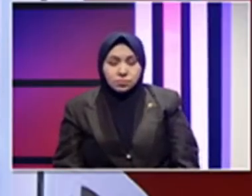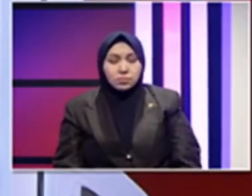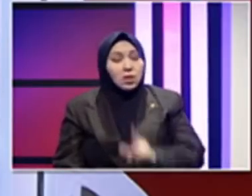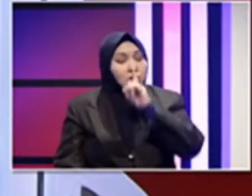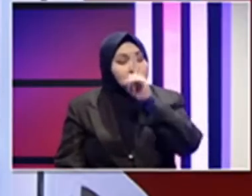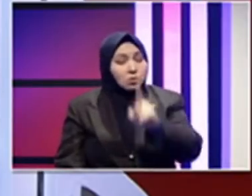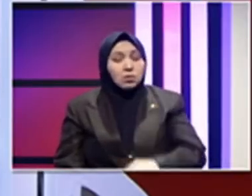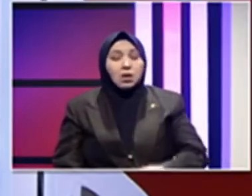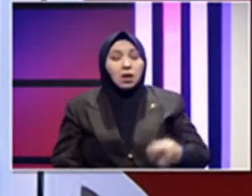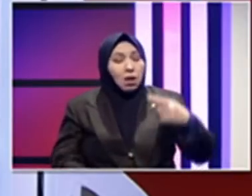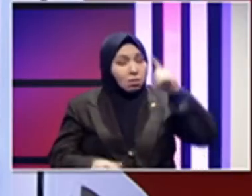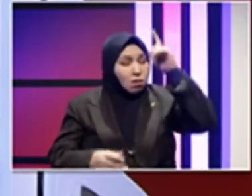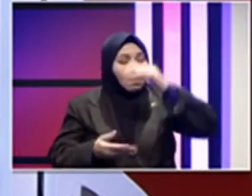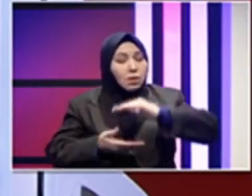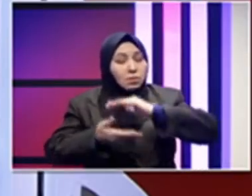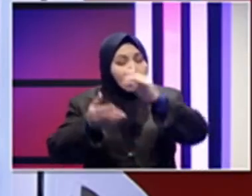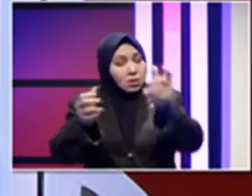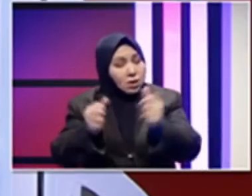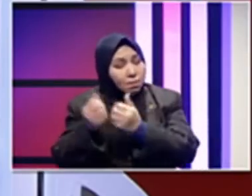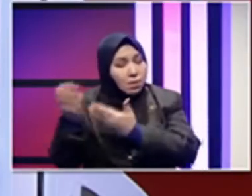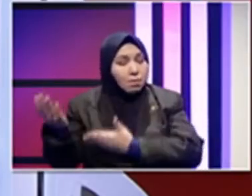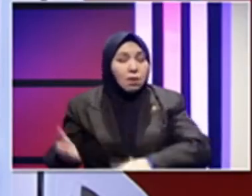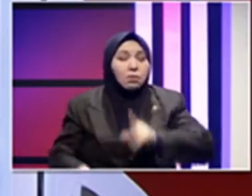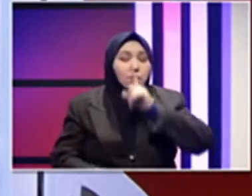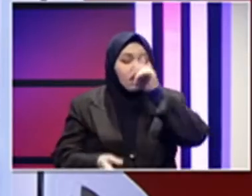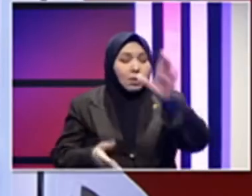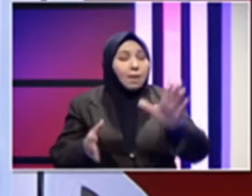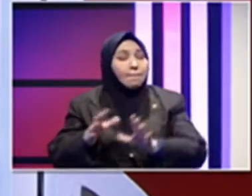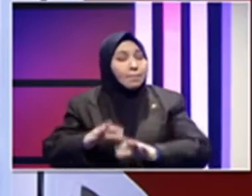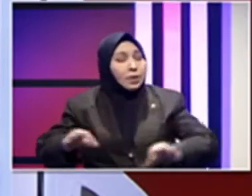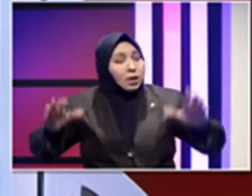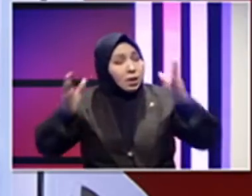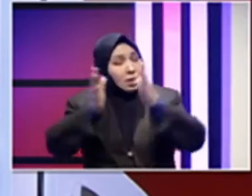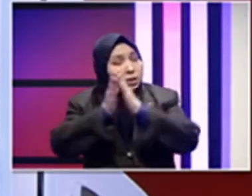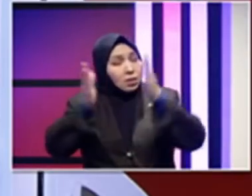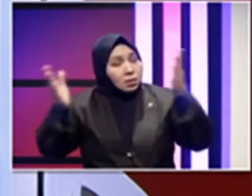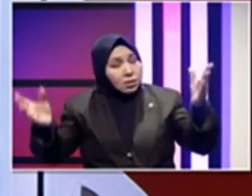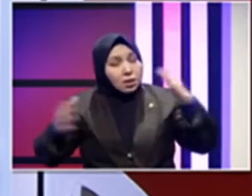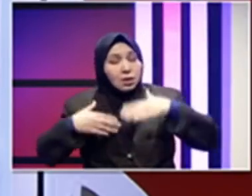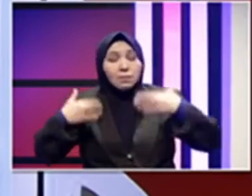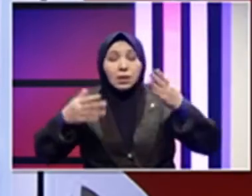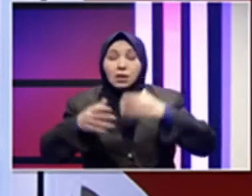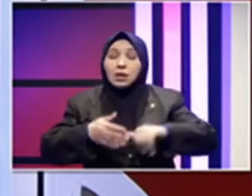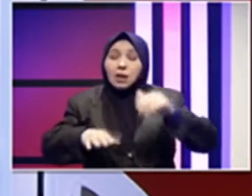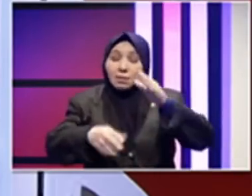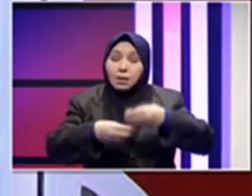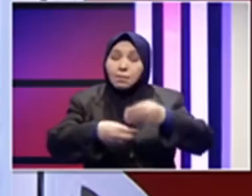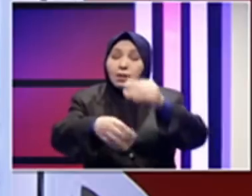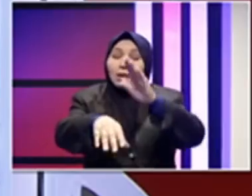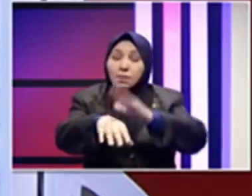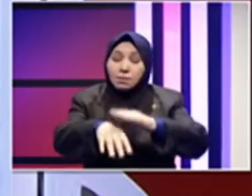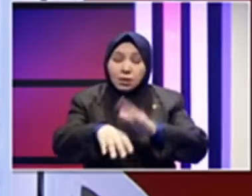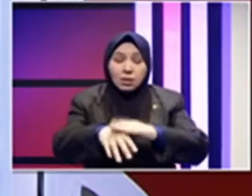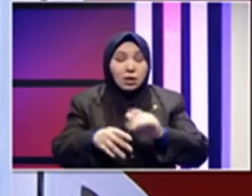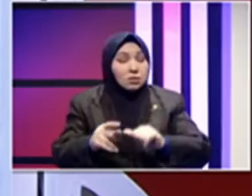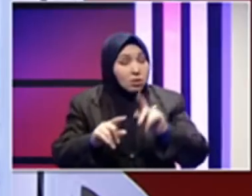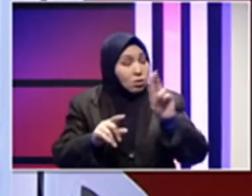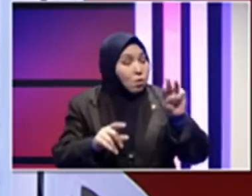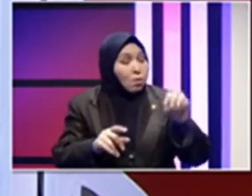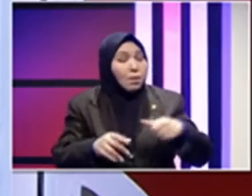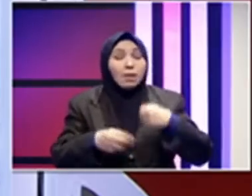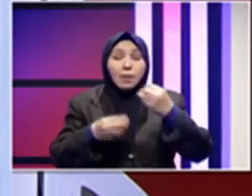Sesungguhnya kami utuskan engkau dengan membawa kebenaran sebagai pembawa berita gembira dan sebagai pemberi peringatan, dan tidak ada satu pun umat melainkan di sana telah datang